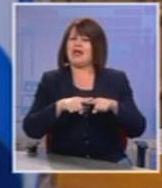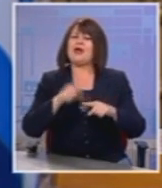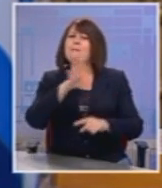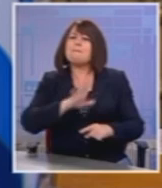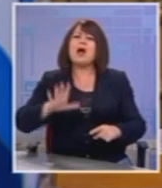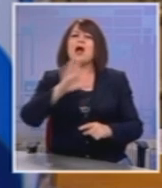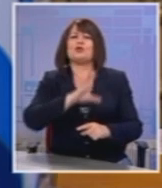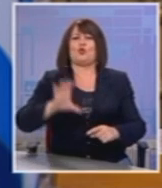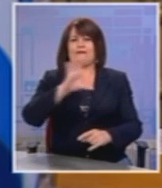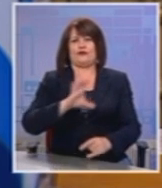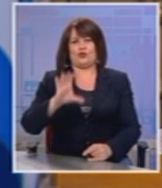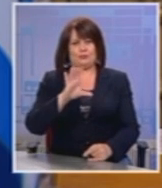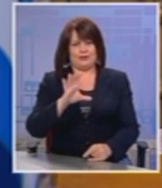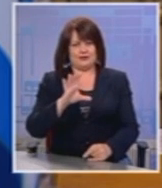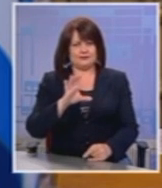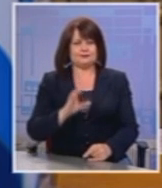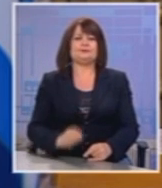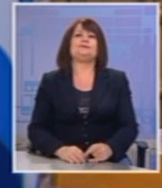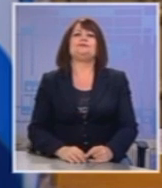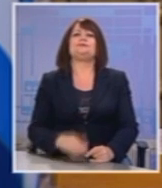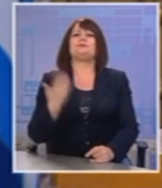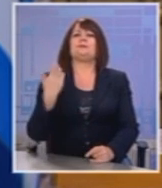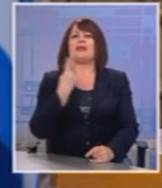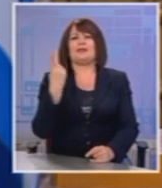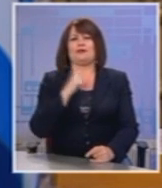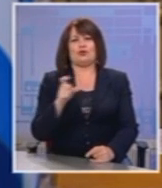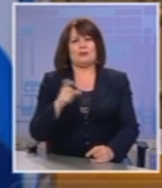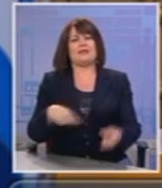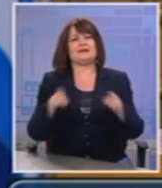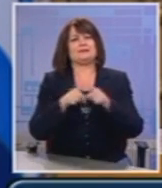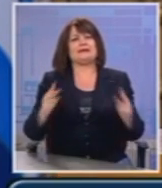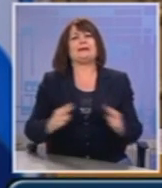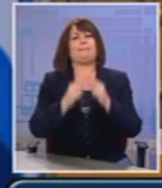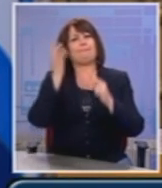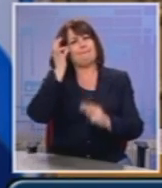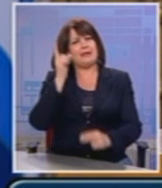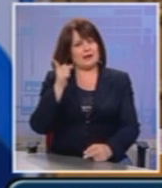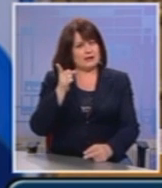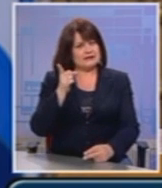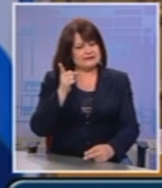στην ευρώπη πριν από δύο εβδομάδες ήμασταν μαζί στο παρίσι